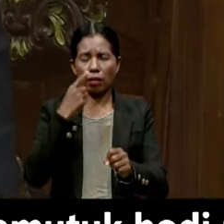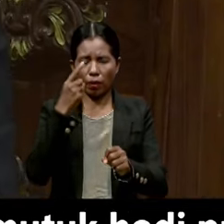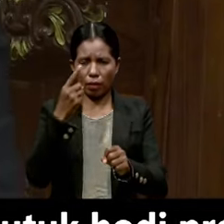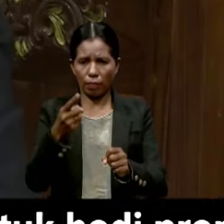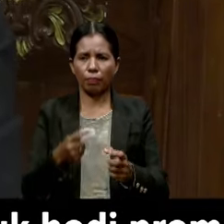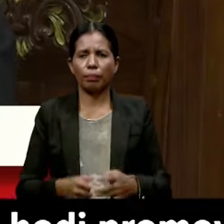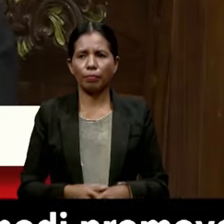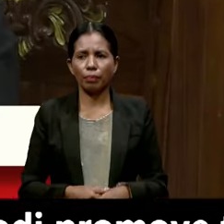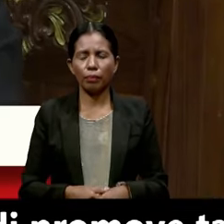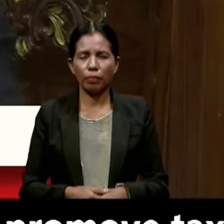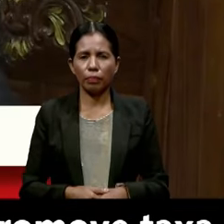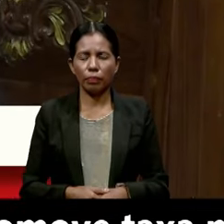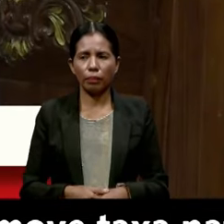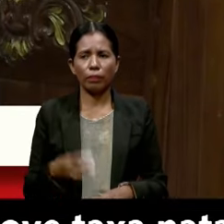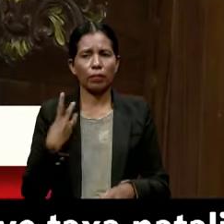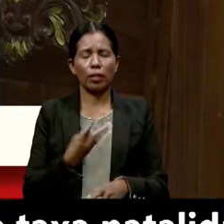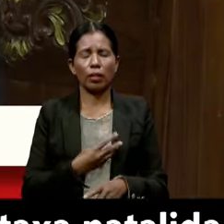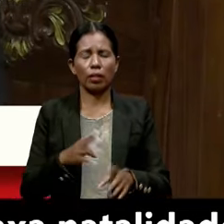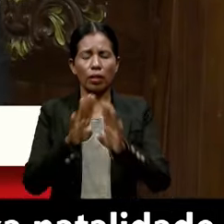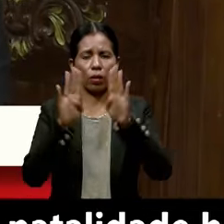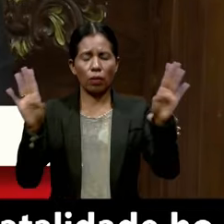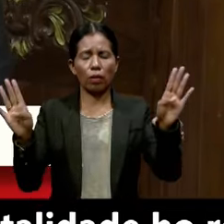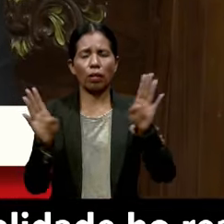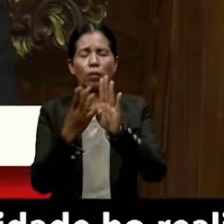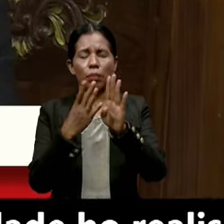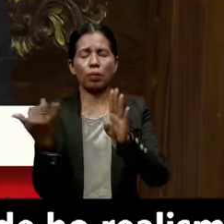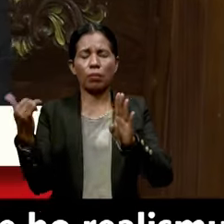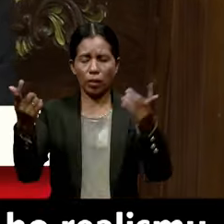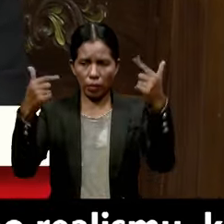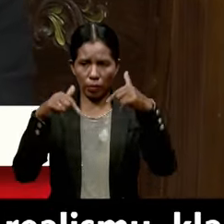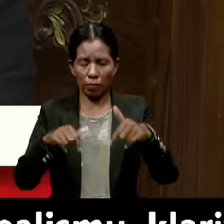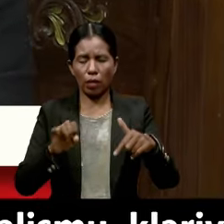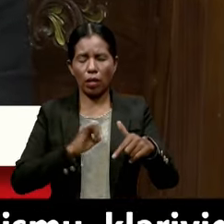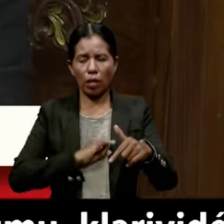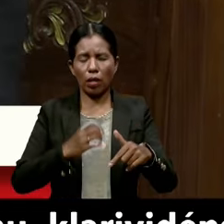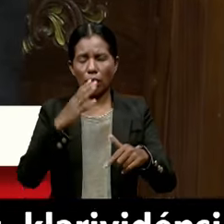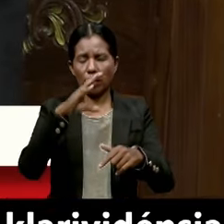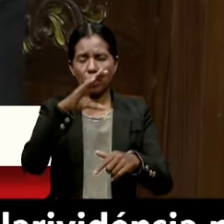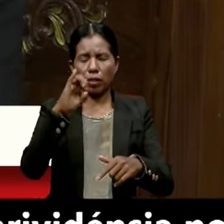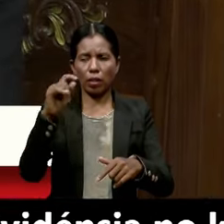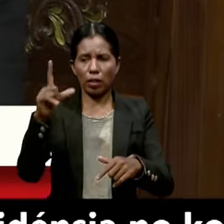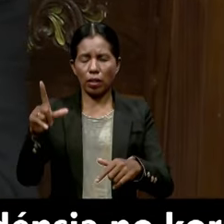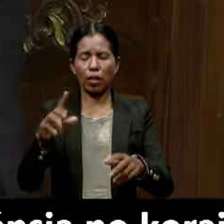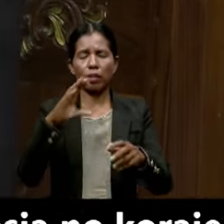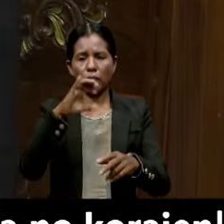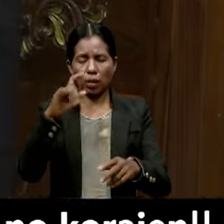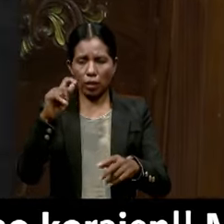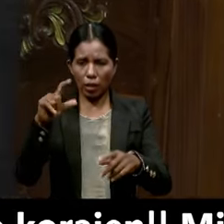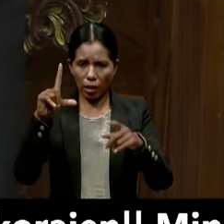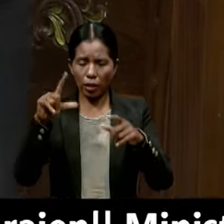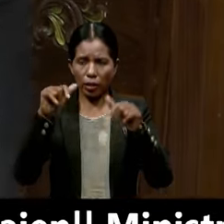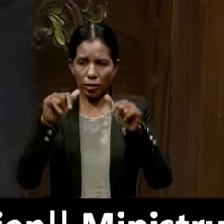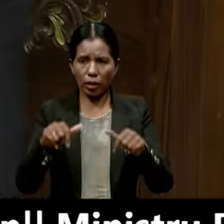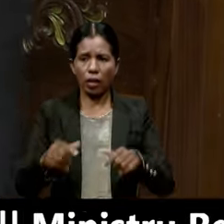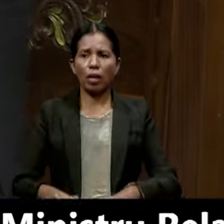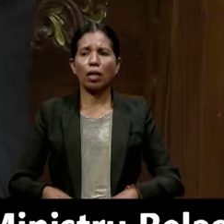railaran. Ita loko rumah tama serit matumai. Hawe kamar komersio, hawe politika, kamar komersio ne, atu